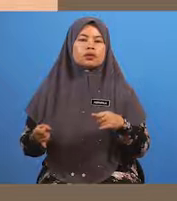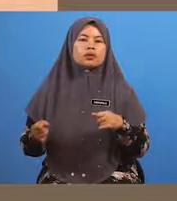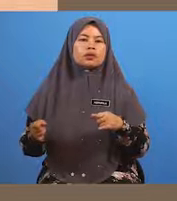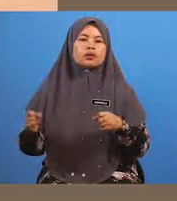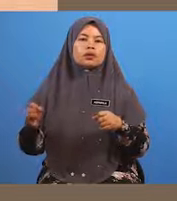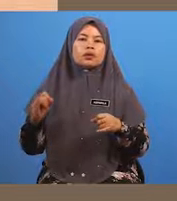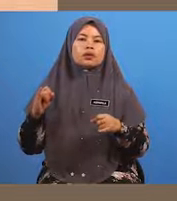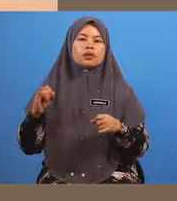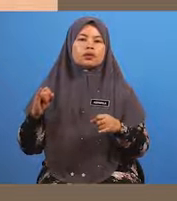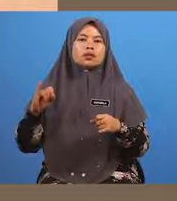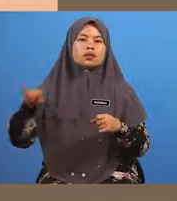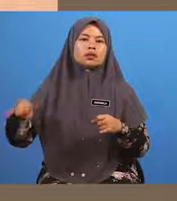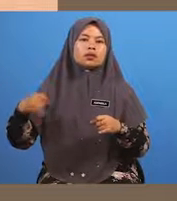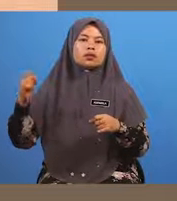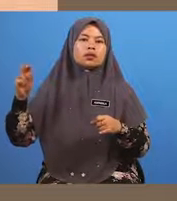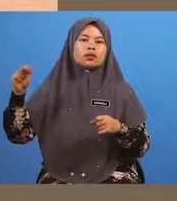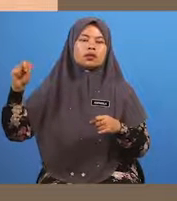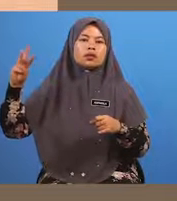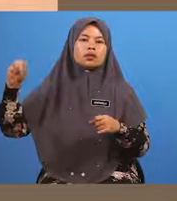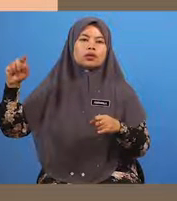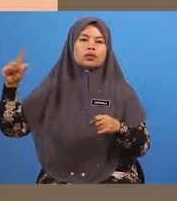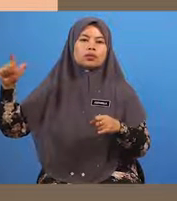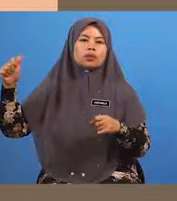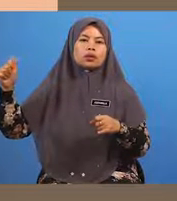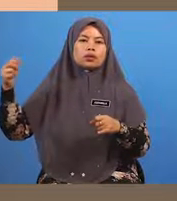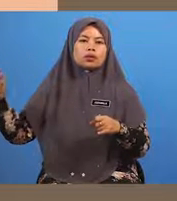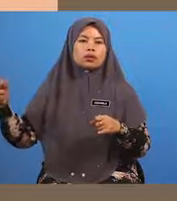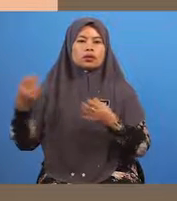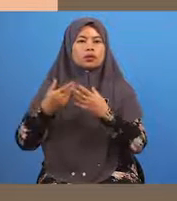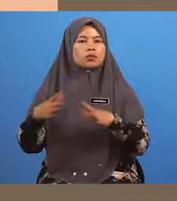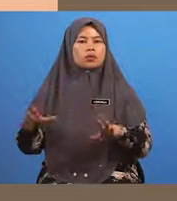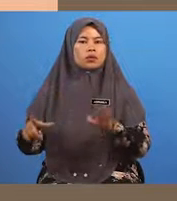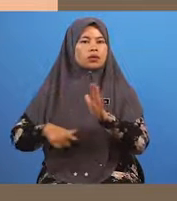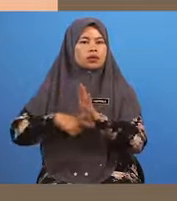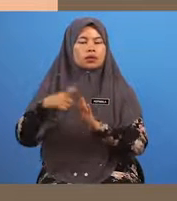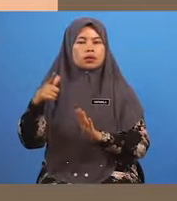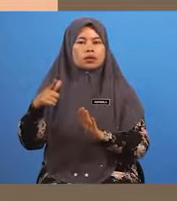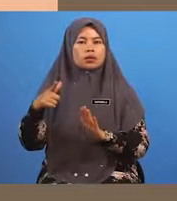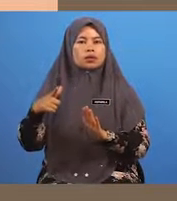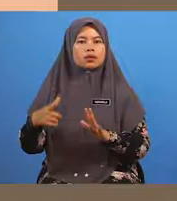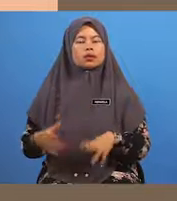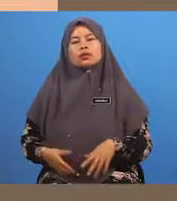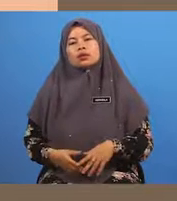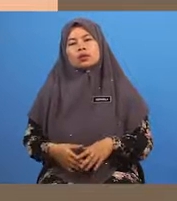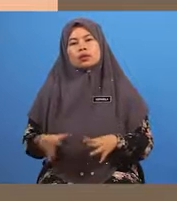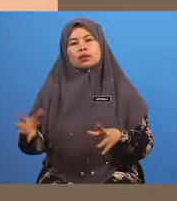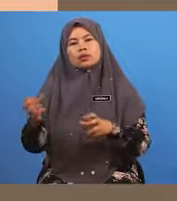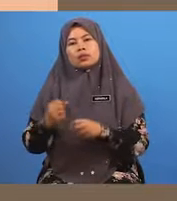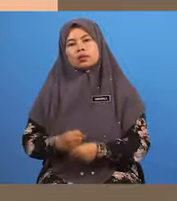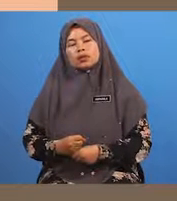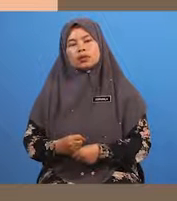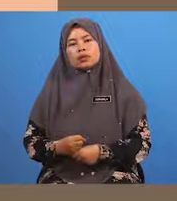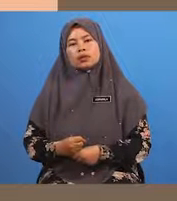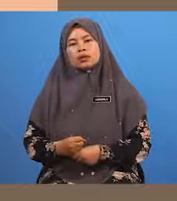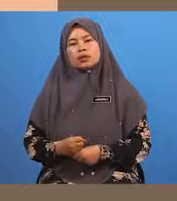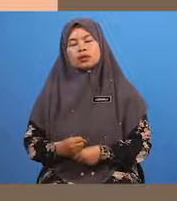ini telah melebihi 1/3 daripada keseluruhan harta Encik Ali. Dalam hal ini,